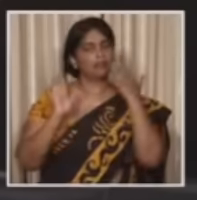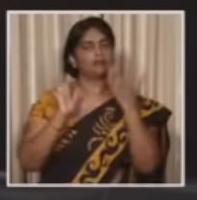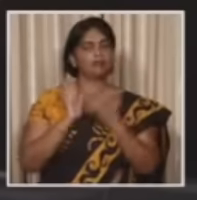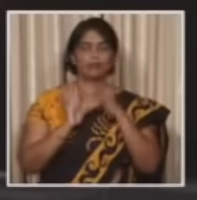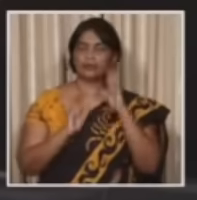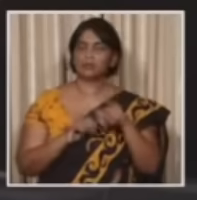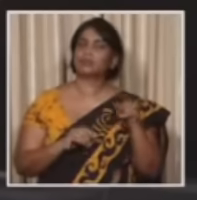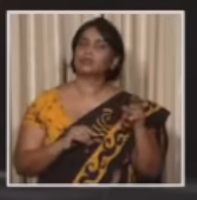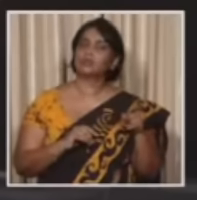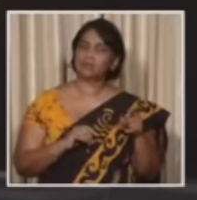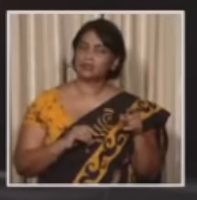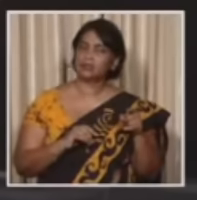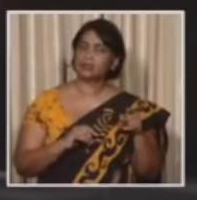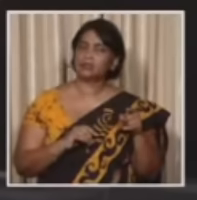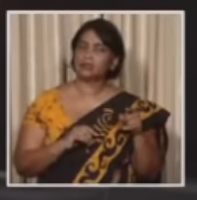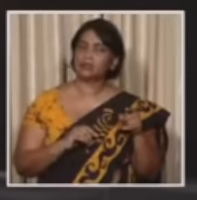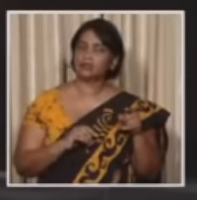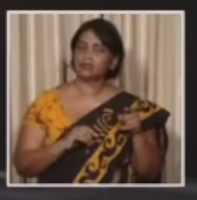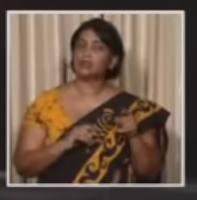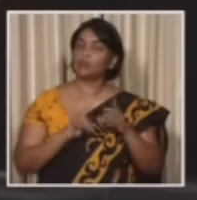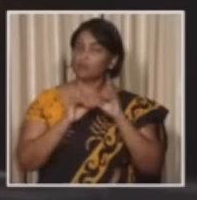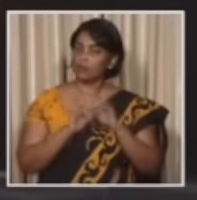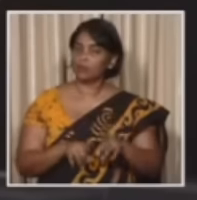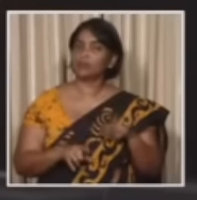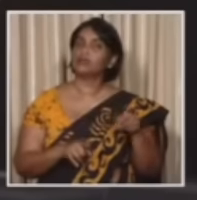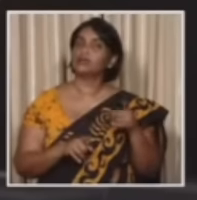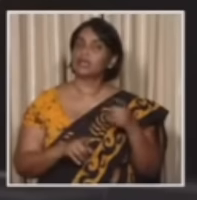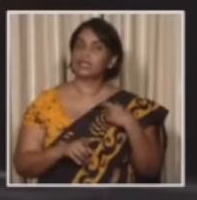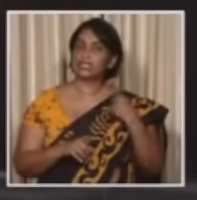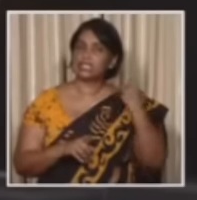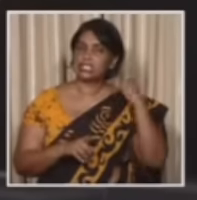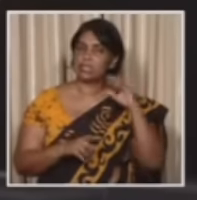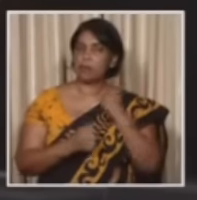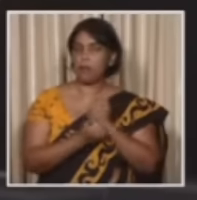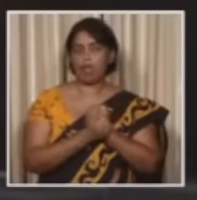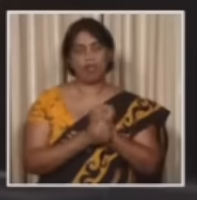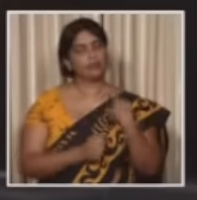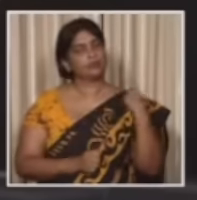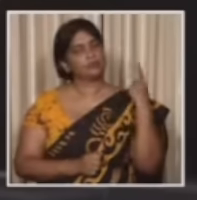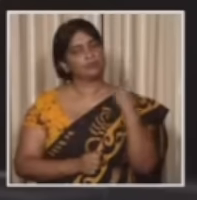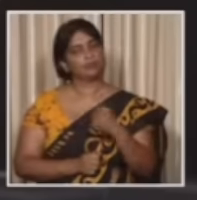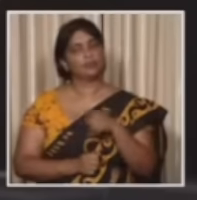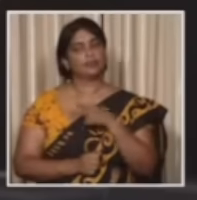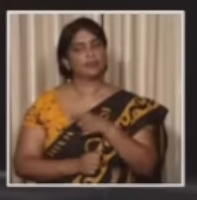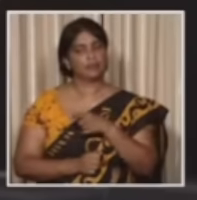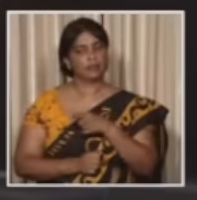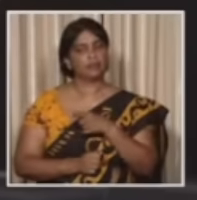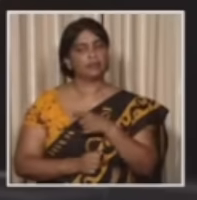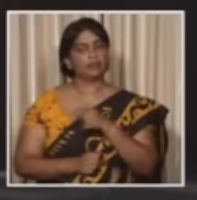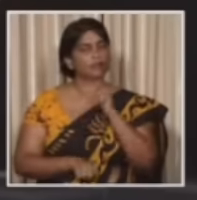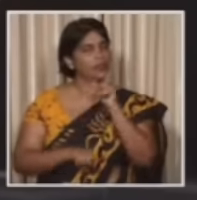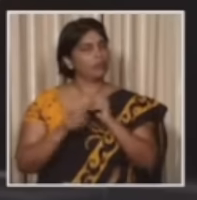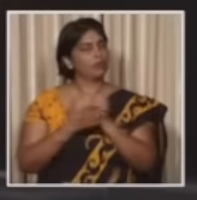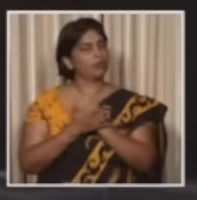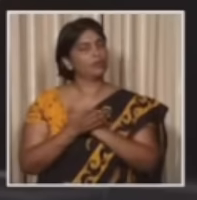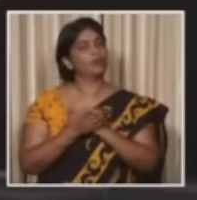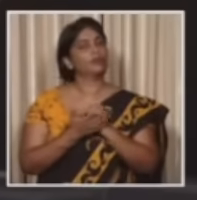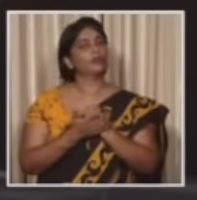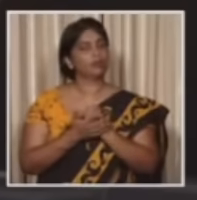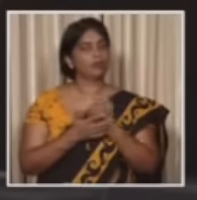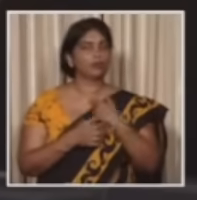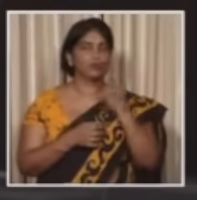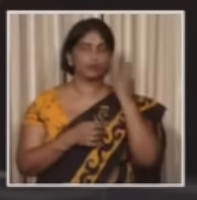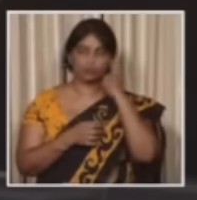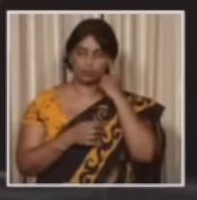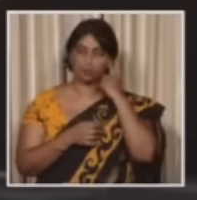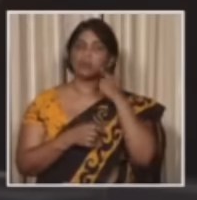හදනවා. මේ ඉතින් ඊයේ පොලිසියට ආවහමත් එතනට ආවායයි ඔක්කොම අපි දන්නවා.